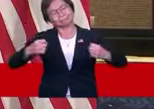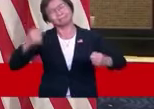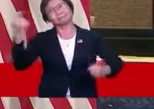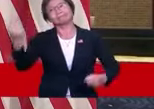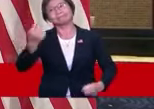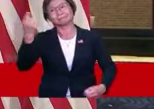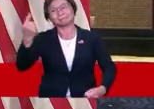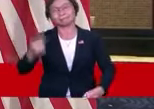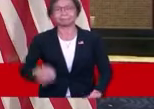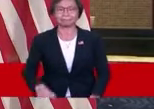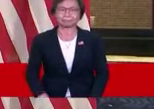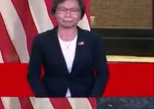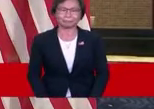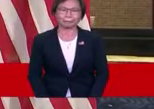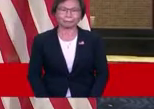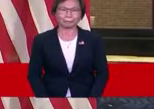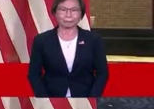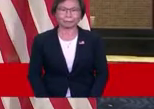walafiat